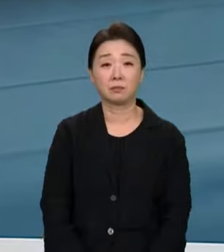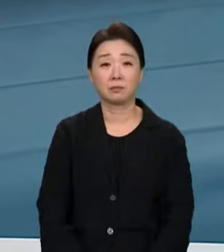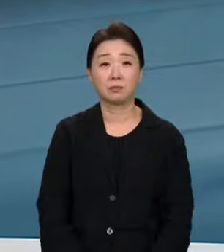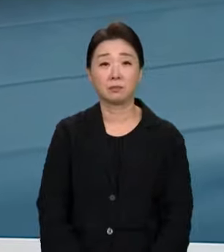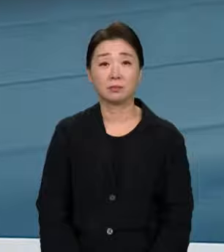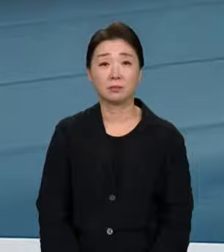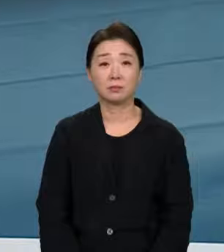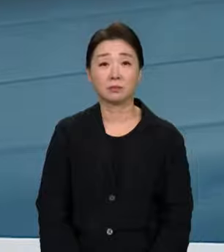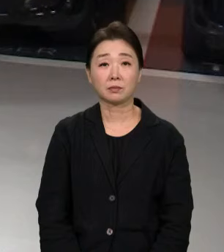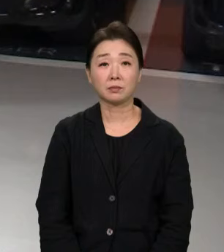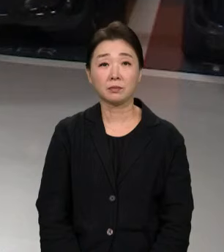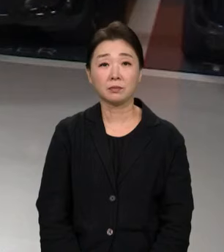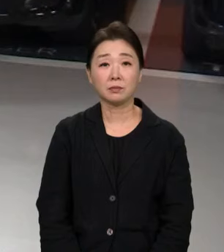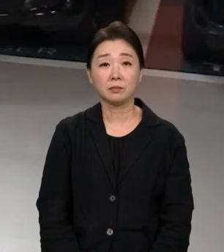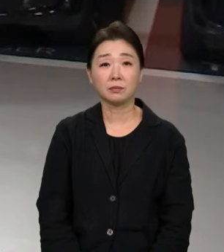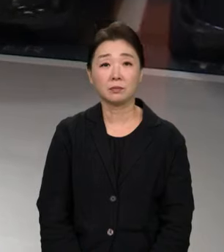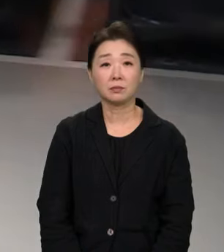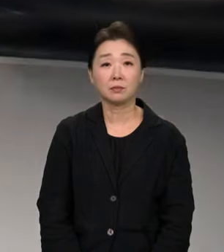기자입니다.